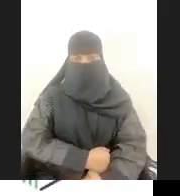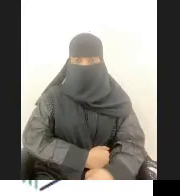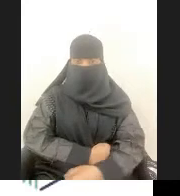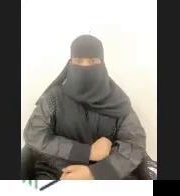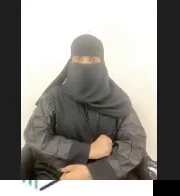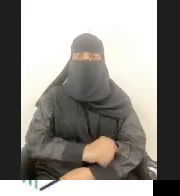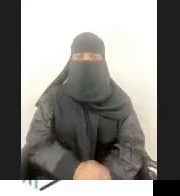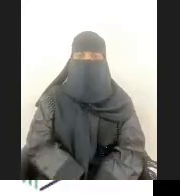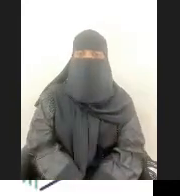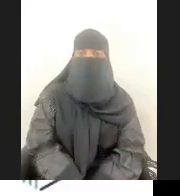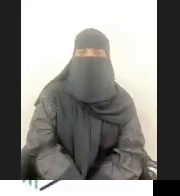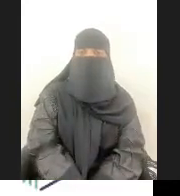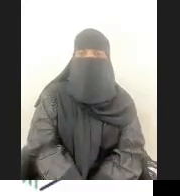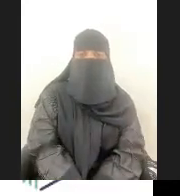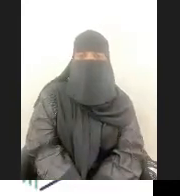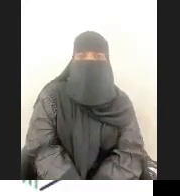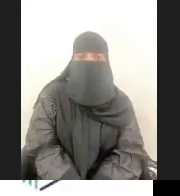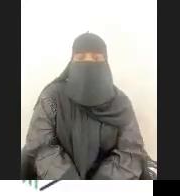الله.